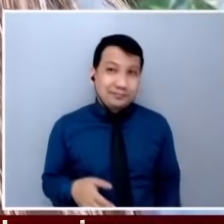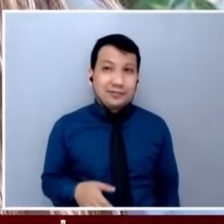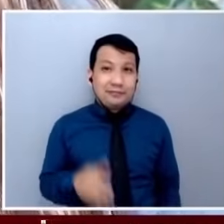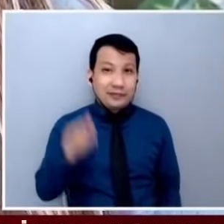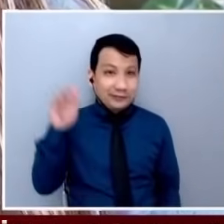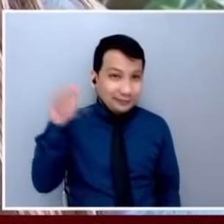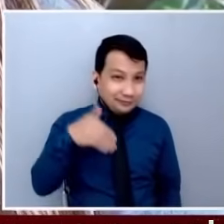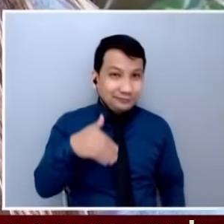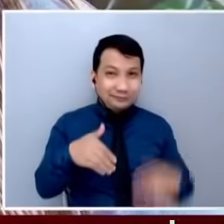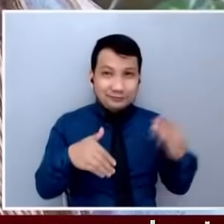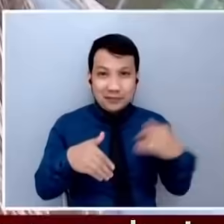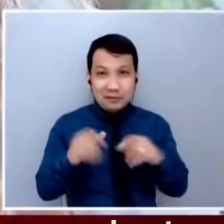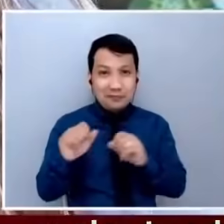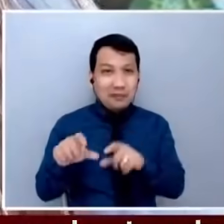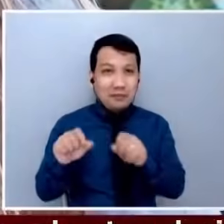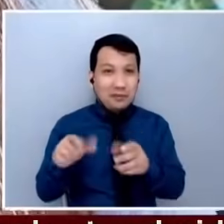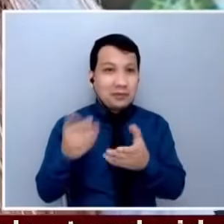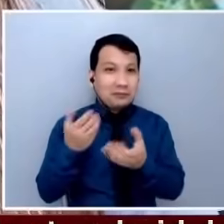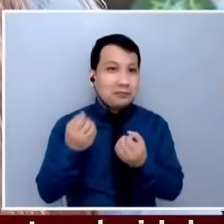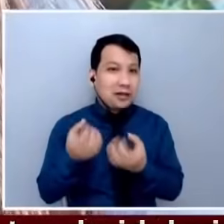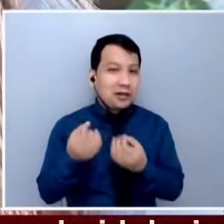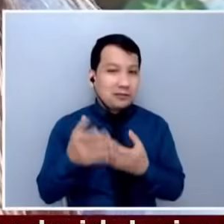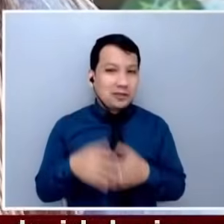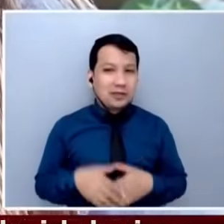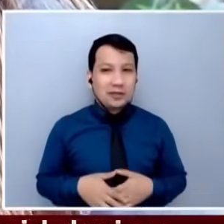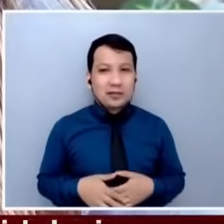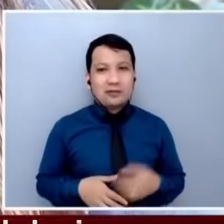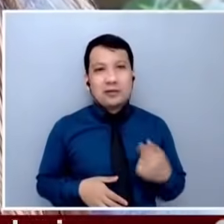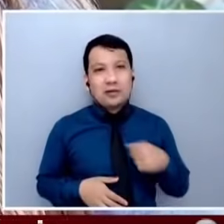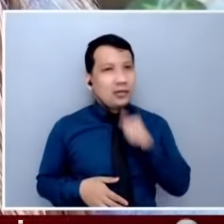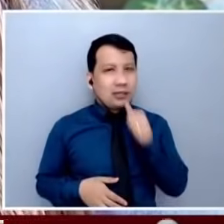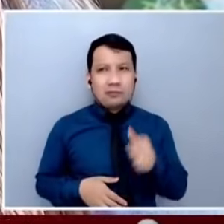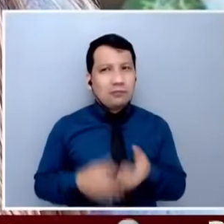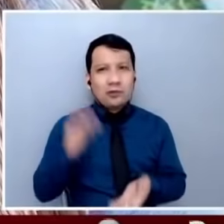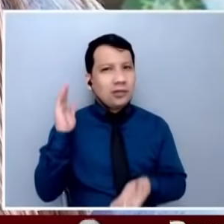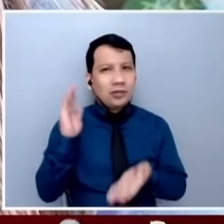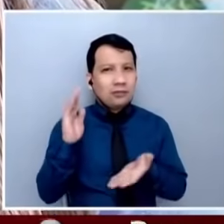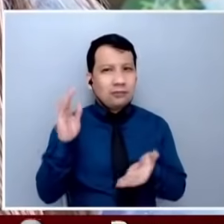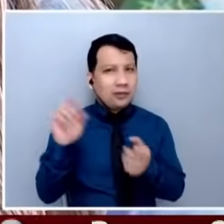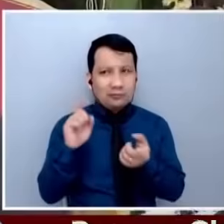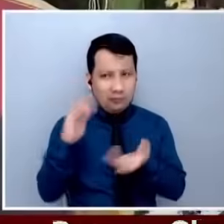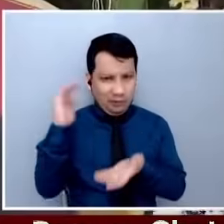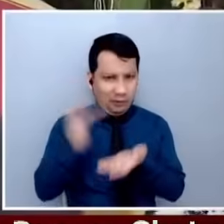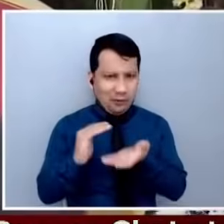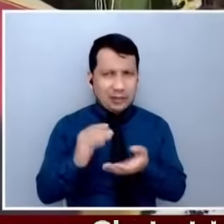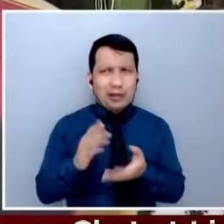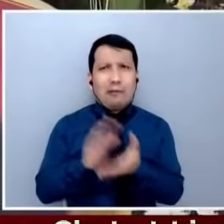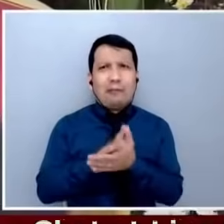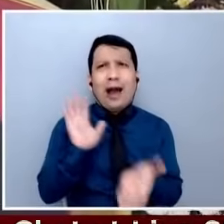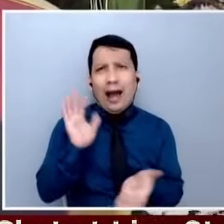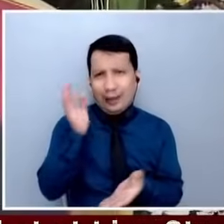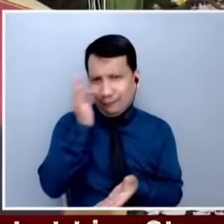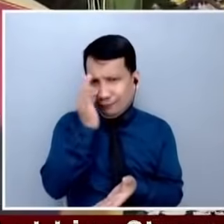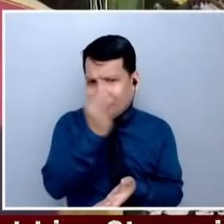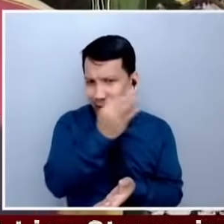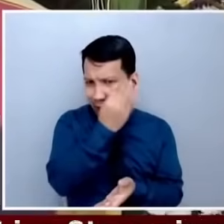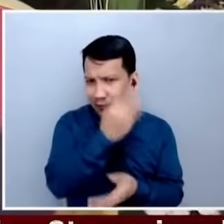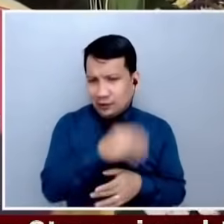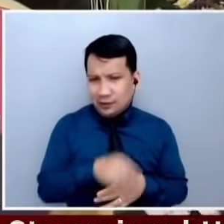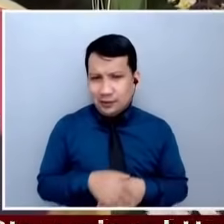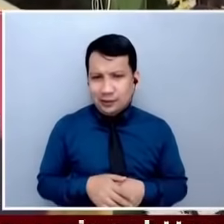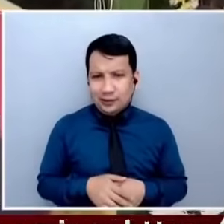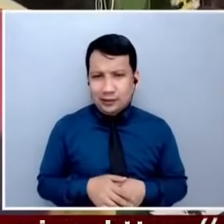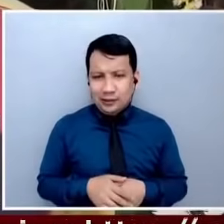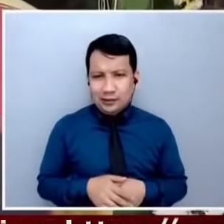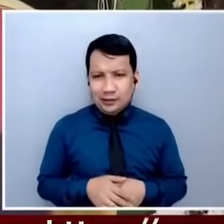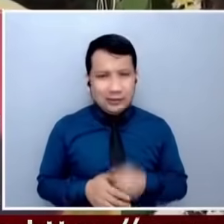para makabenta ng marami. 300 po kami pwede bumaba kasi isa dahil sa bulaklak po ang malmahal. Hindi masyado mabenta, ma'am.